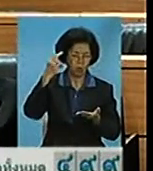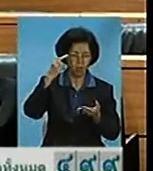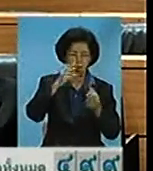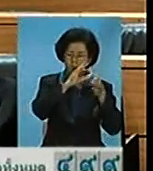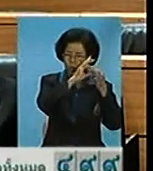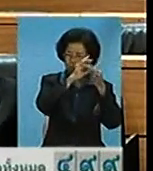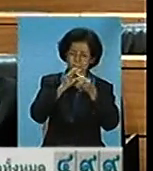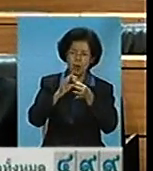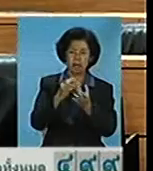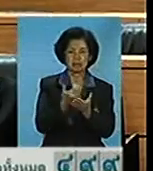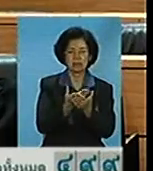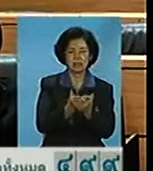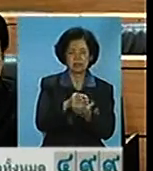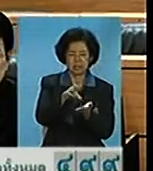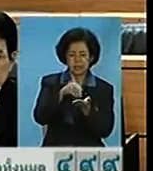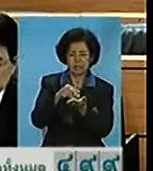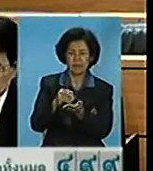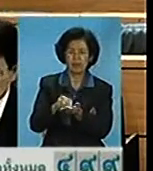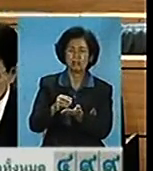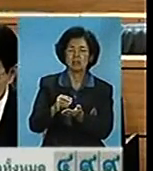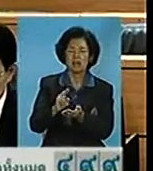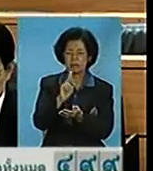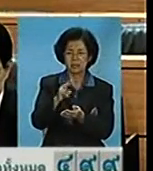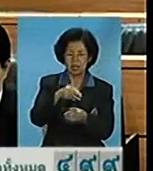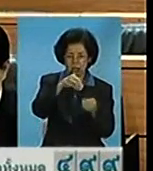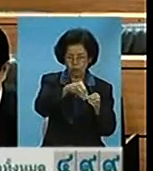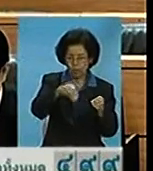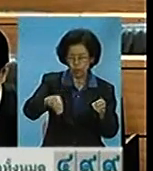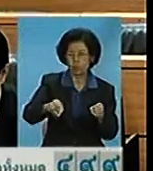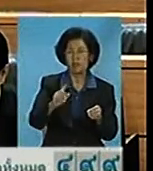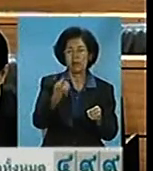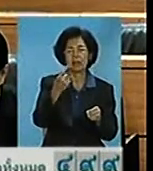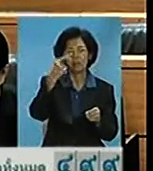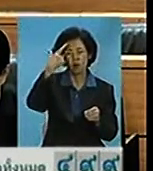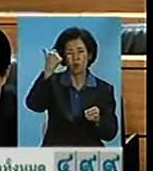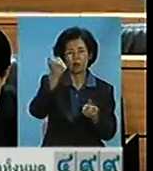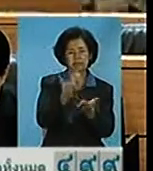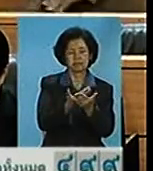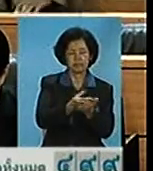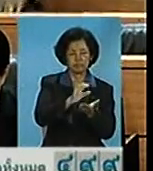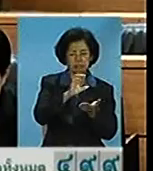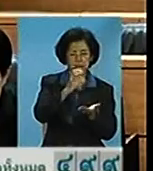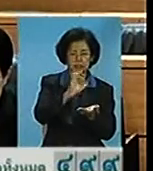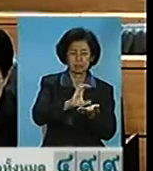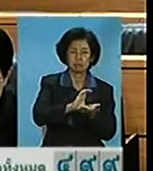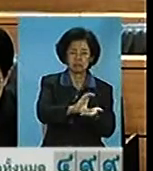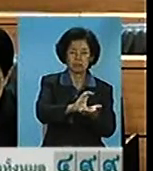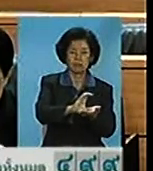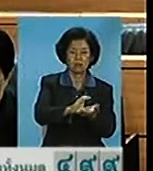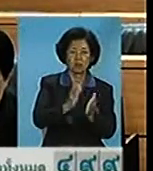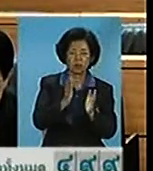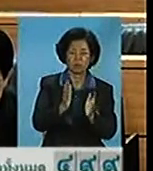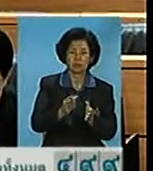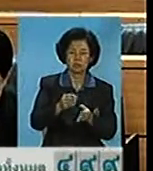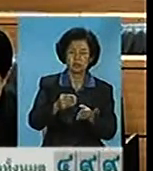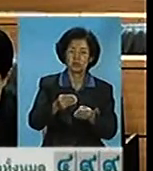เซตไปสำหรับการปลูกใหม่เพราะว่าเงินทุนเซตเป็นเงินที่ชาวสวนยางขายยางเสร็จแล้วโด